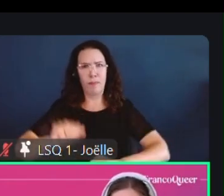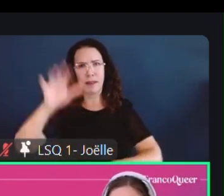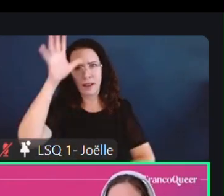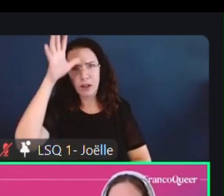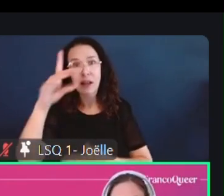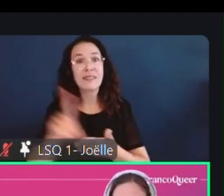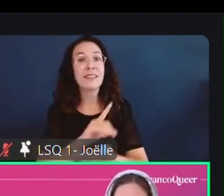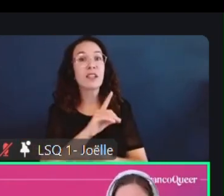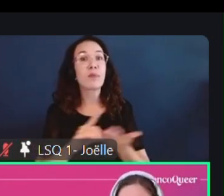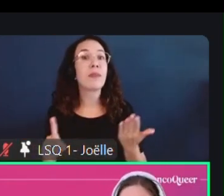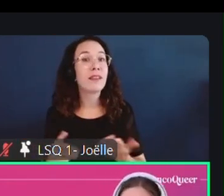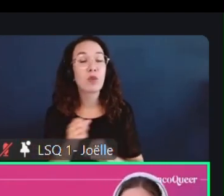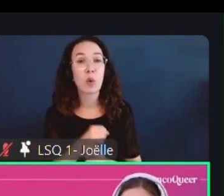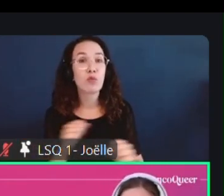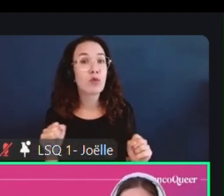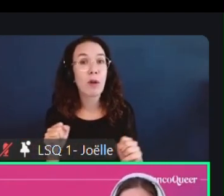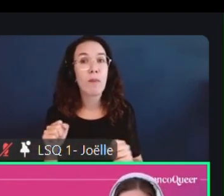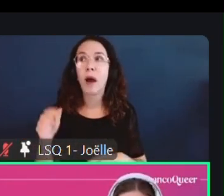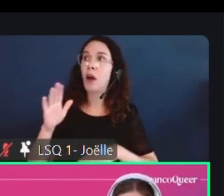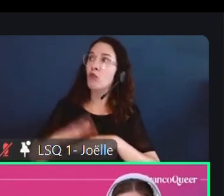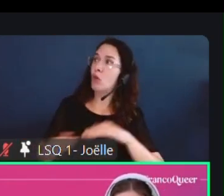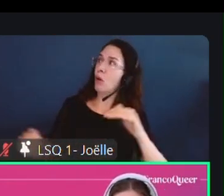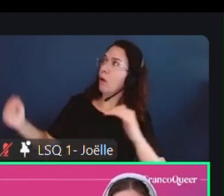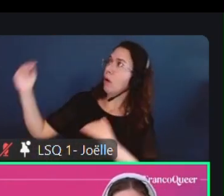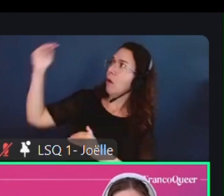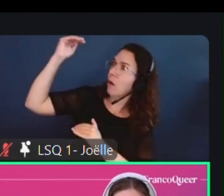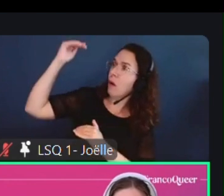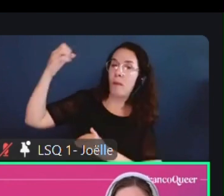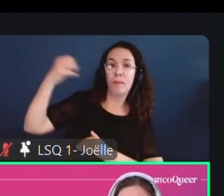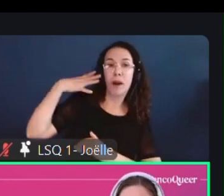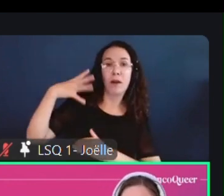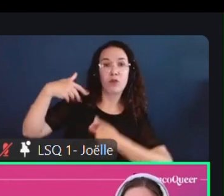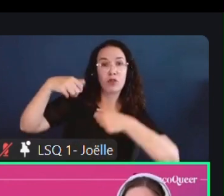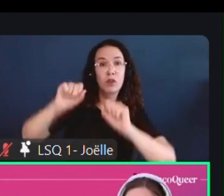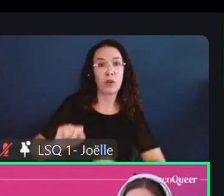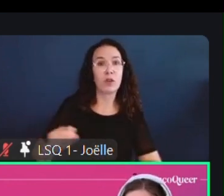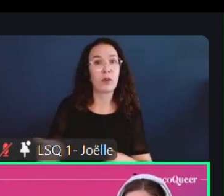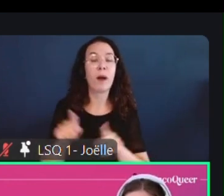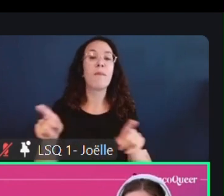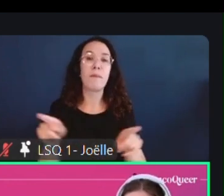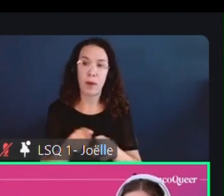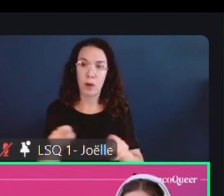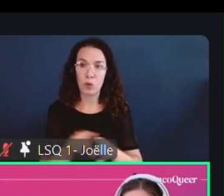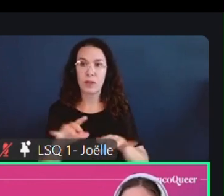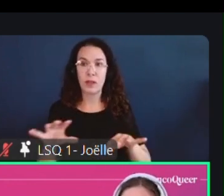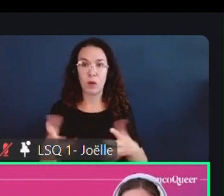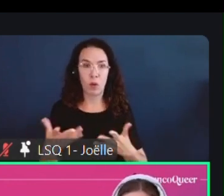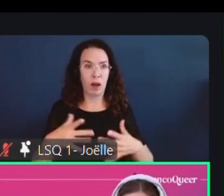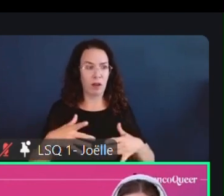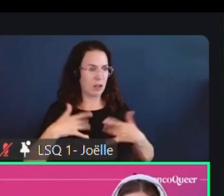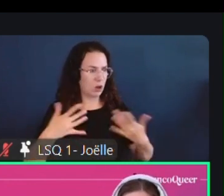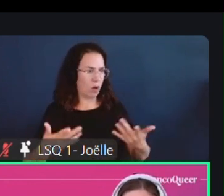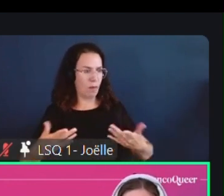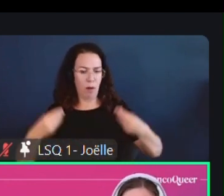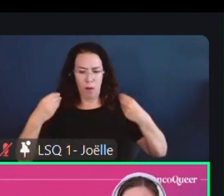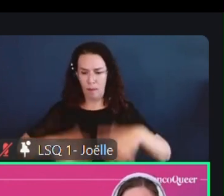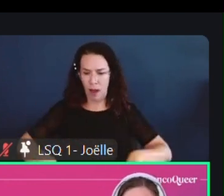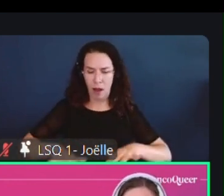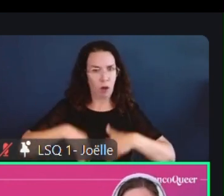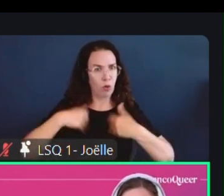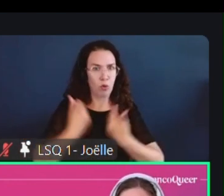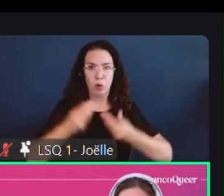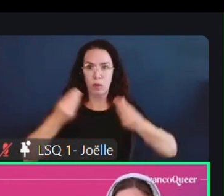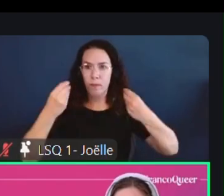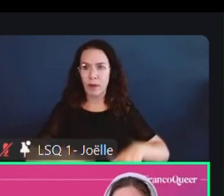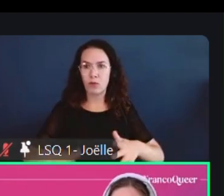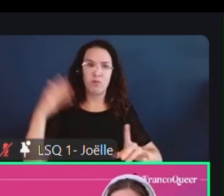de discrimination issue ou subordonnée à la suprématie blanche ou au colonialisme, mais c'est une force de dépossession fondamentale